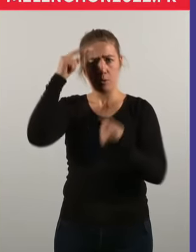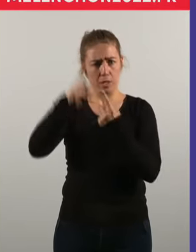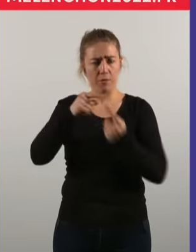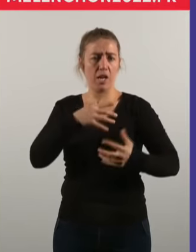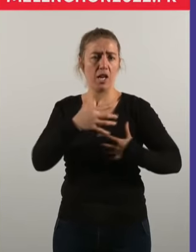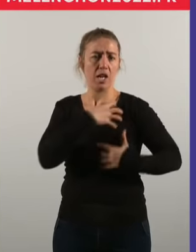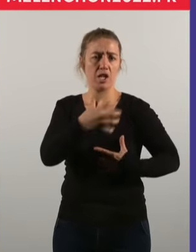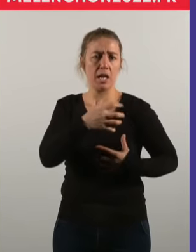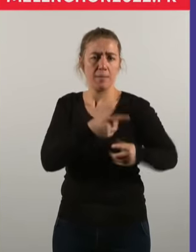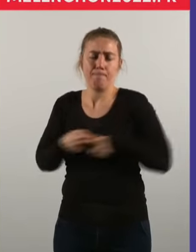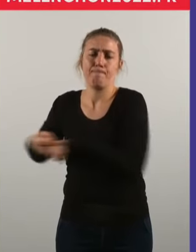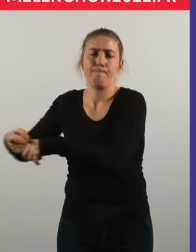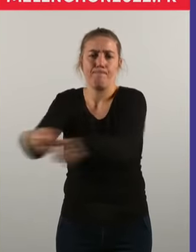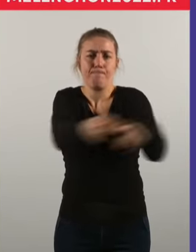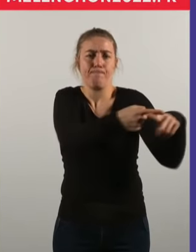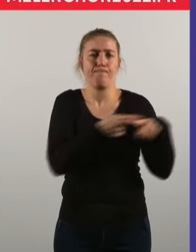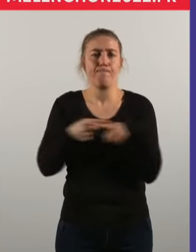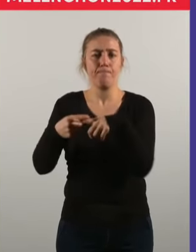richesses.